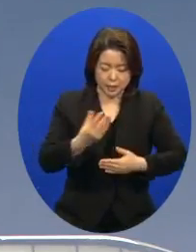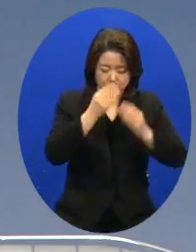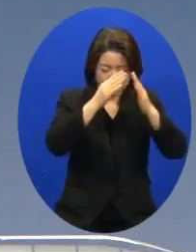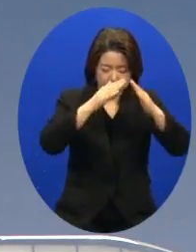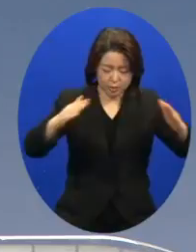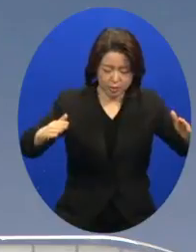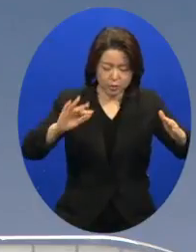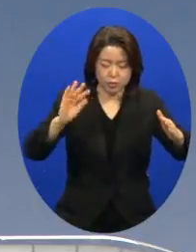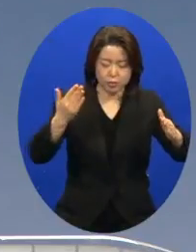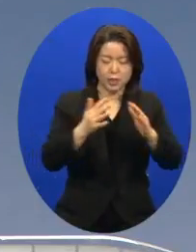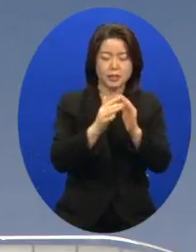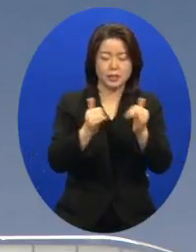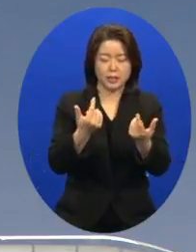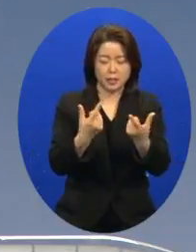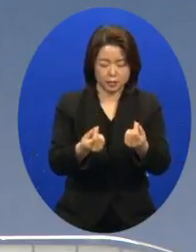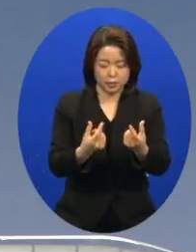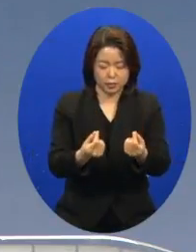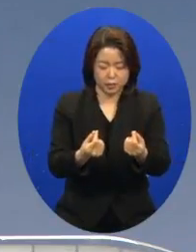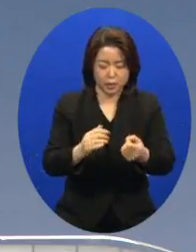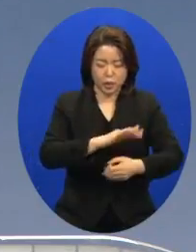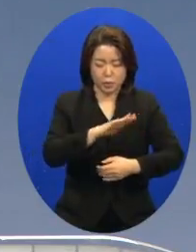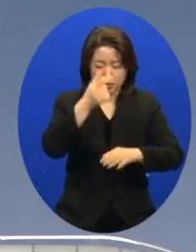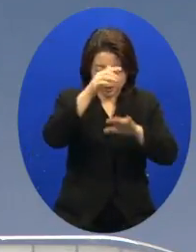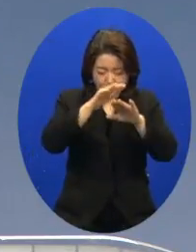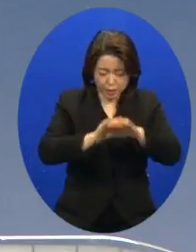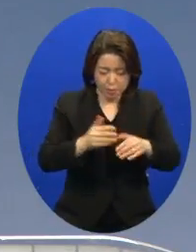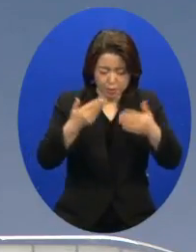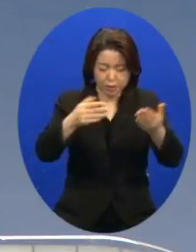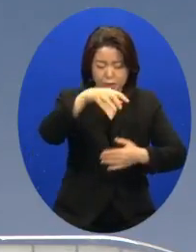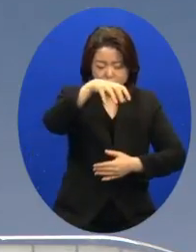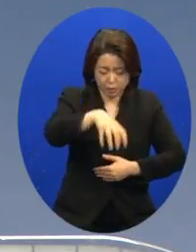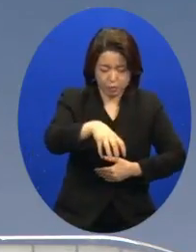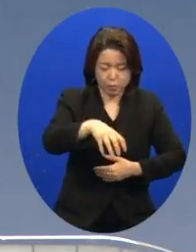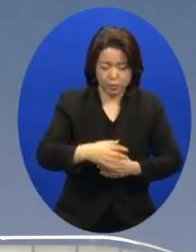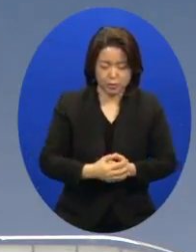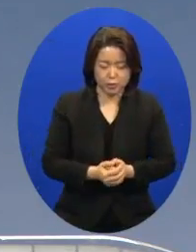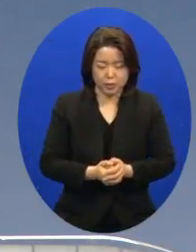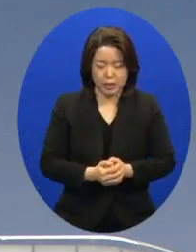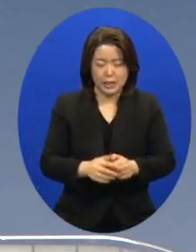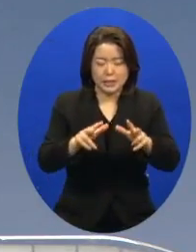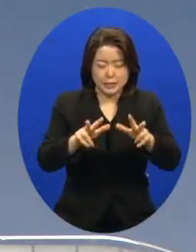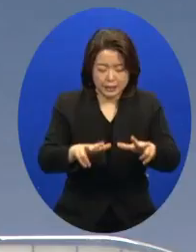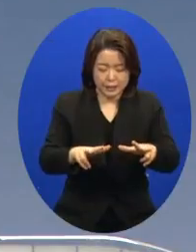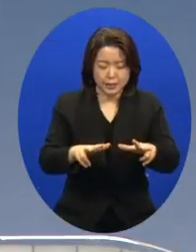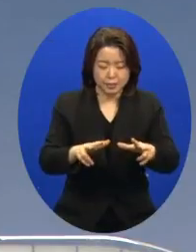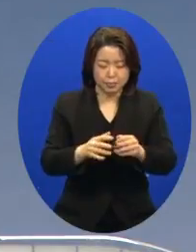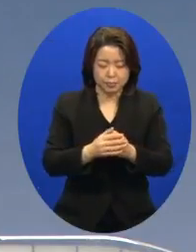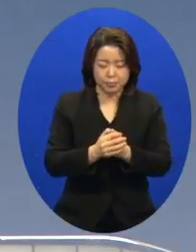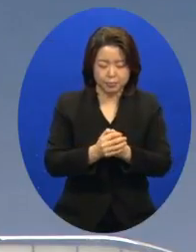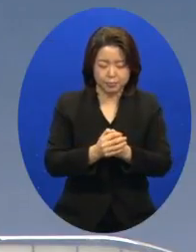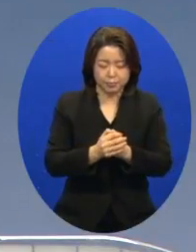자이니 우리가 예배하는 바로 그 자리에 지금